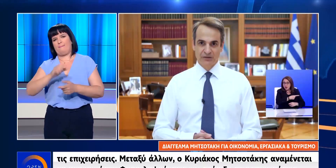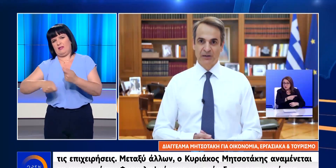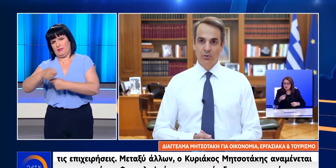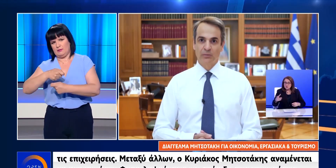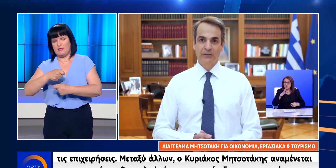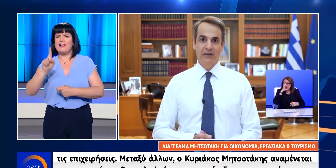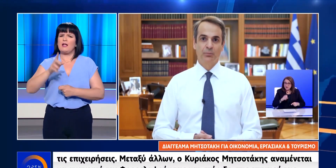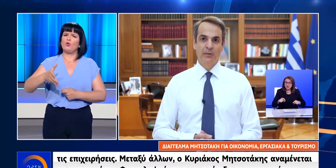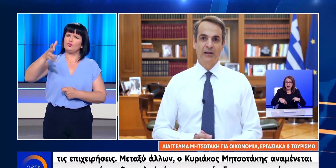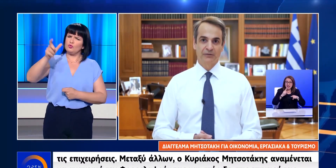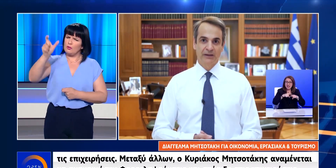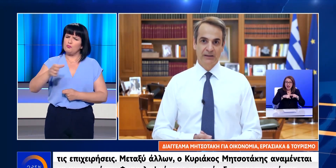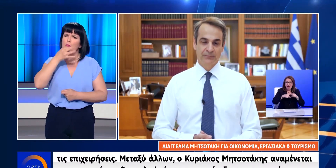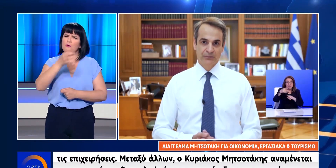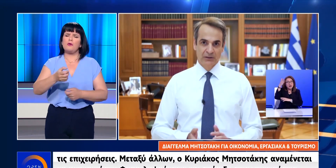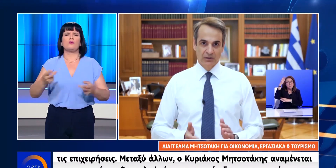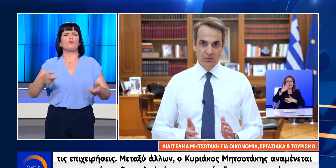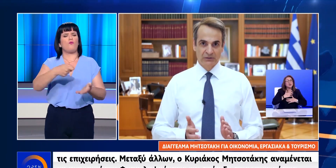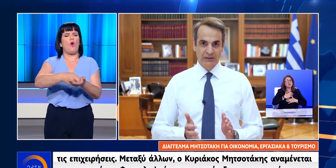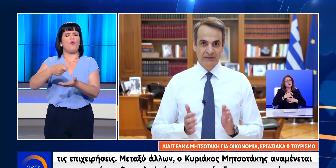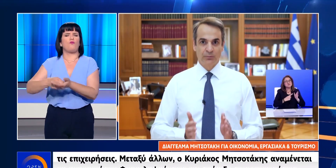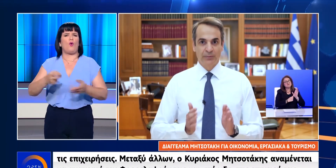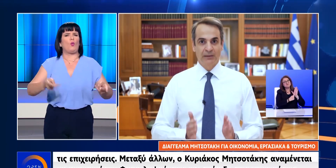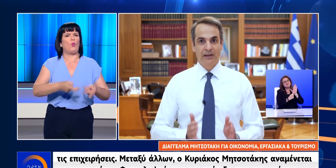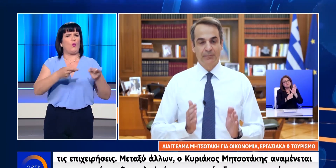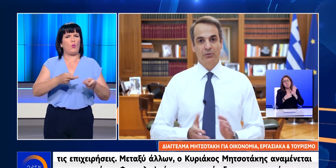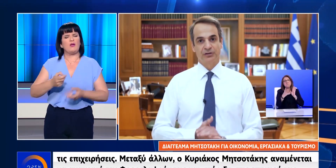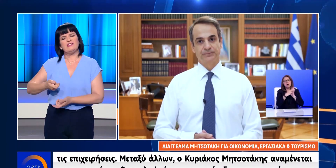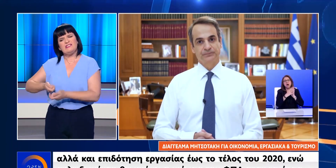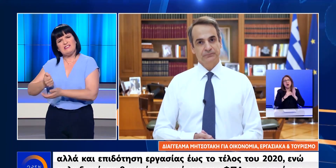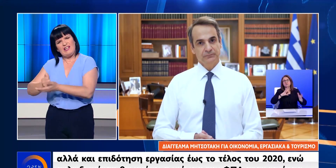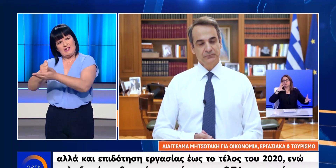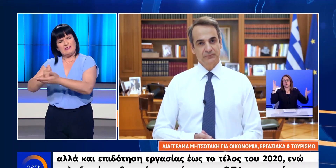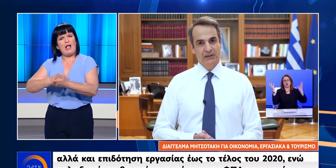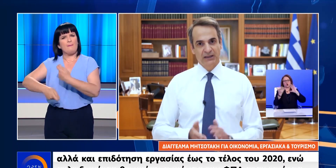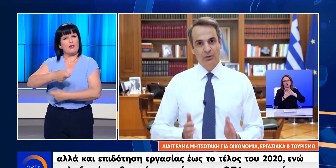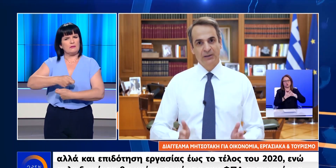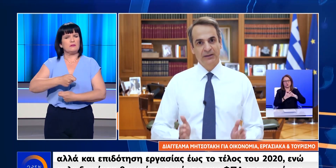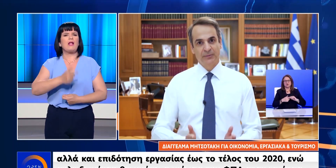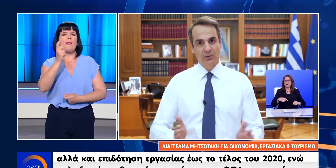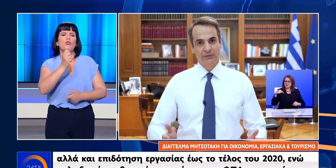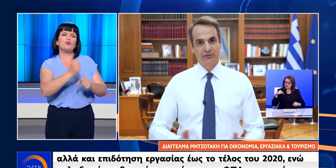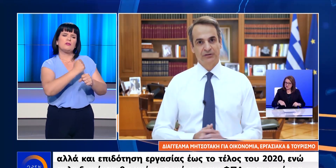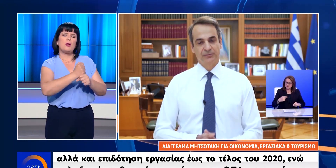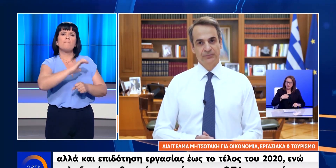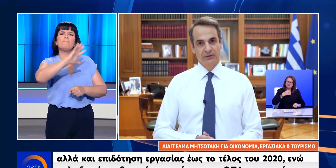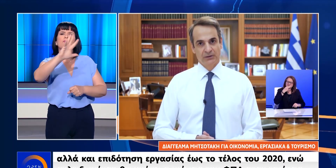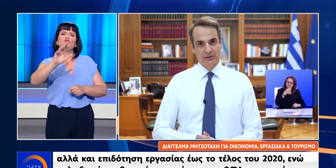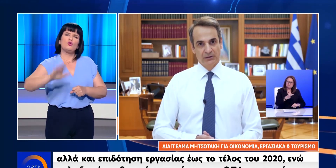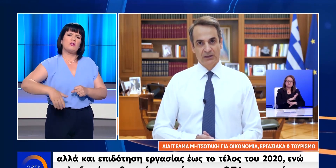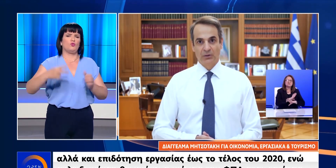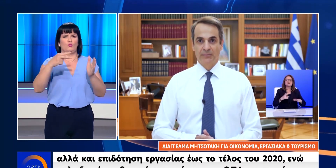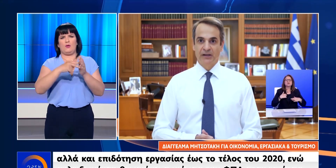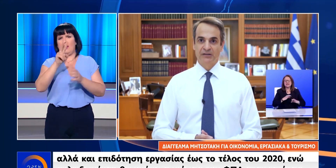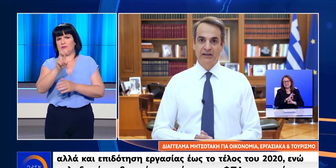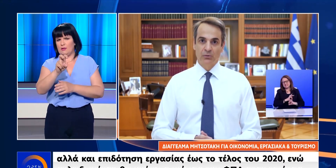Μητσοτάκης αναμένεται να ανακοινώσει φοροελαφρύνσεις και στήριξη στις επιχειρήσεις, αλλά και επιδότηση εργασίας έως το τέλος του